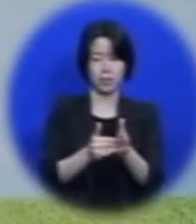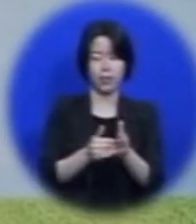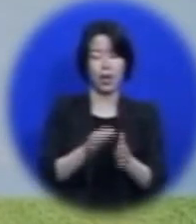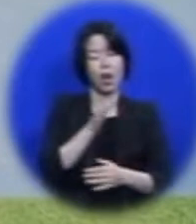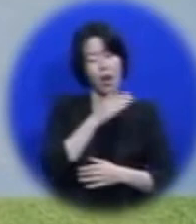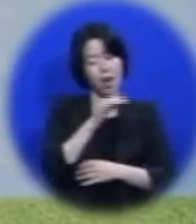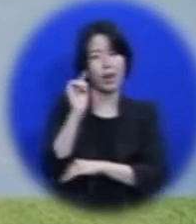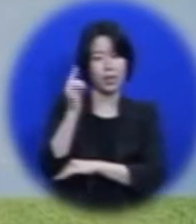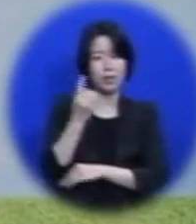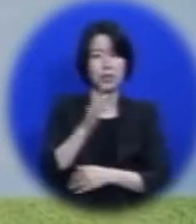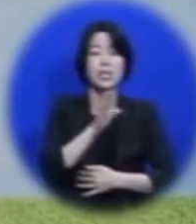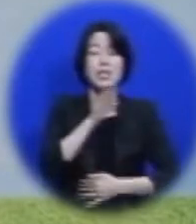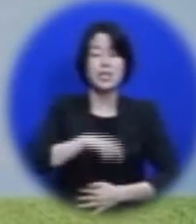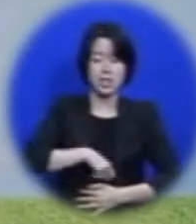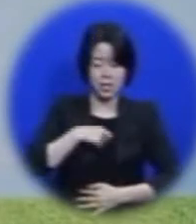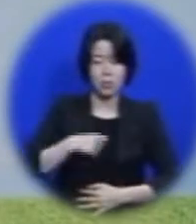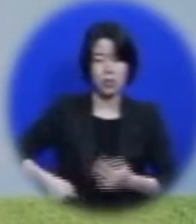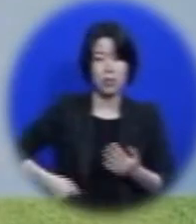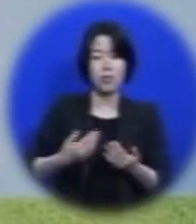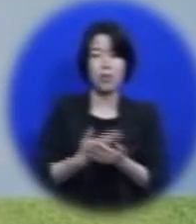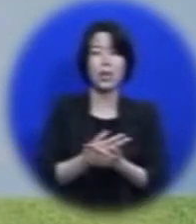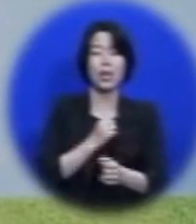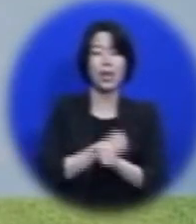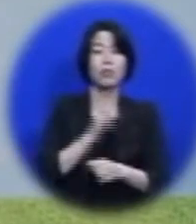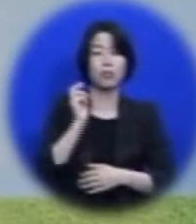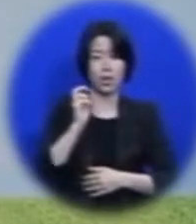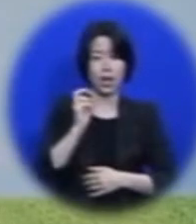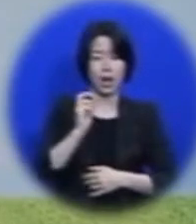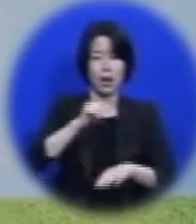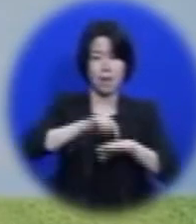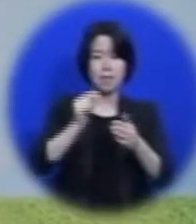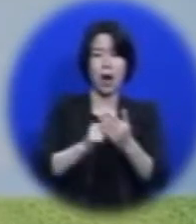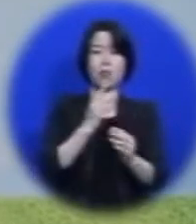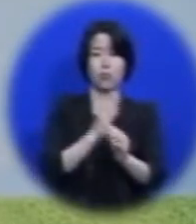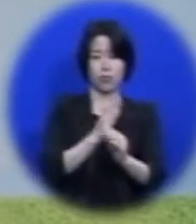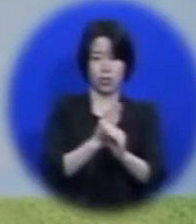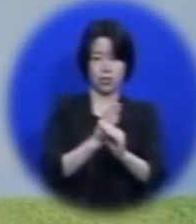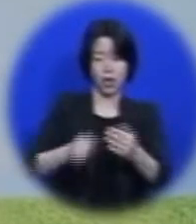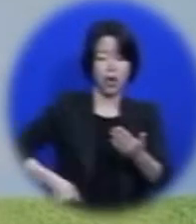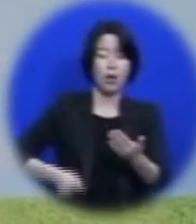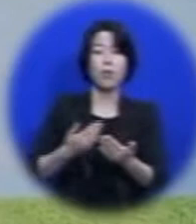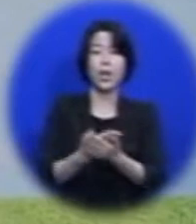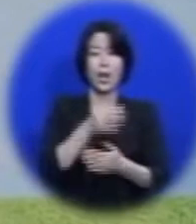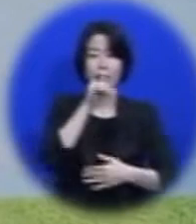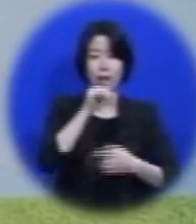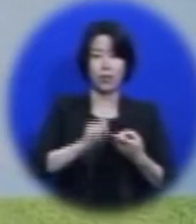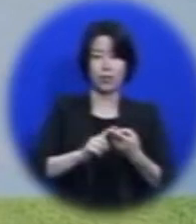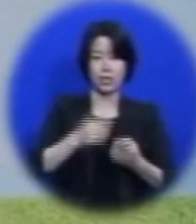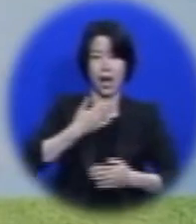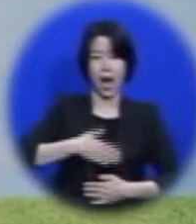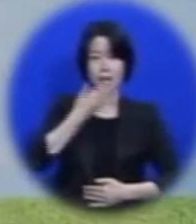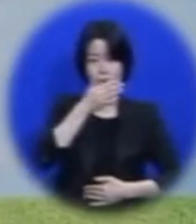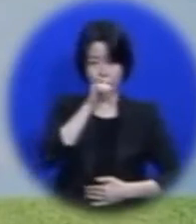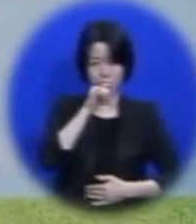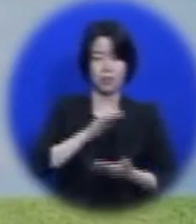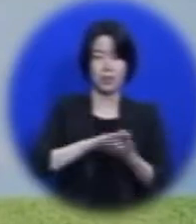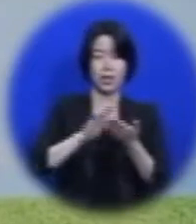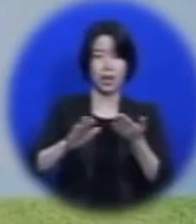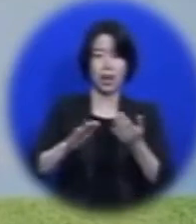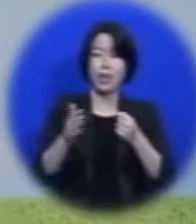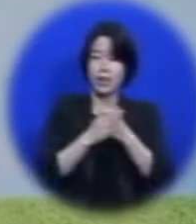다윗이 진심으로 회개했구나. 마음의 중심에 회개가 있구나 하는 것을 알 수가 있다 그 말.